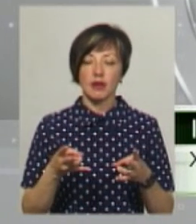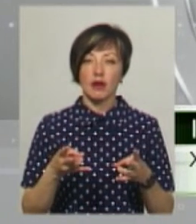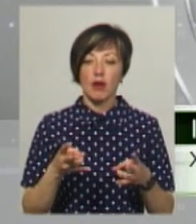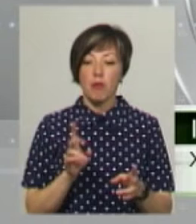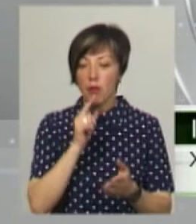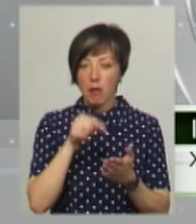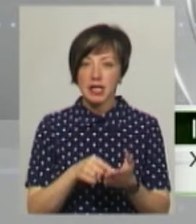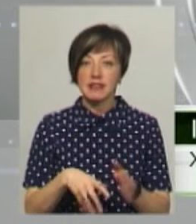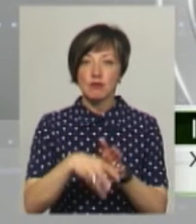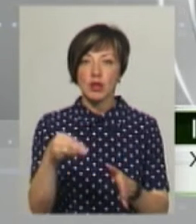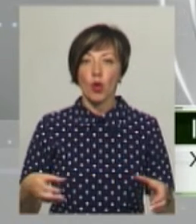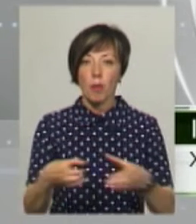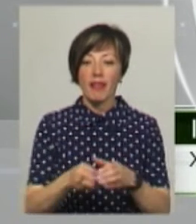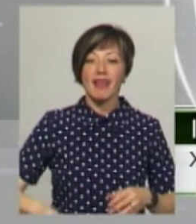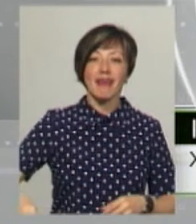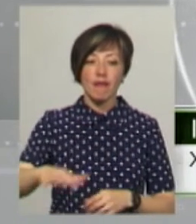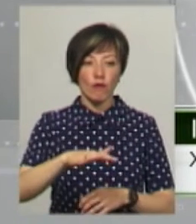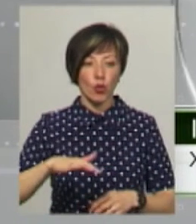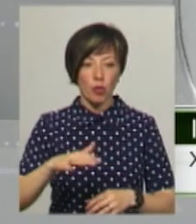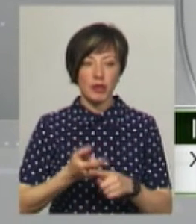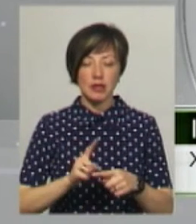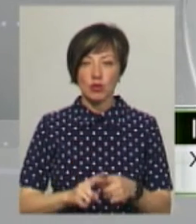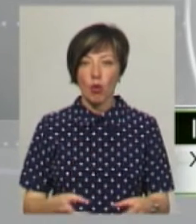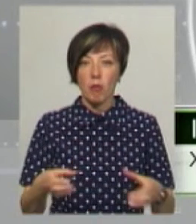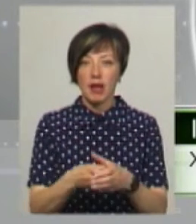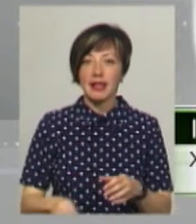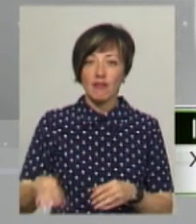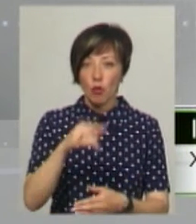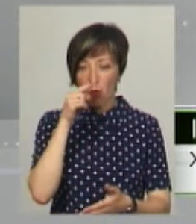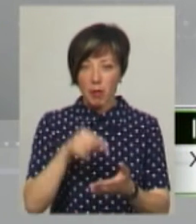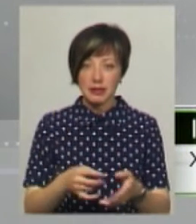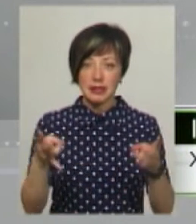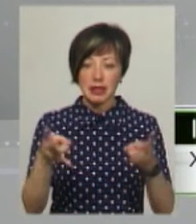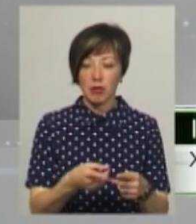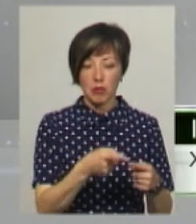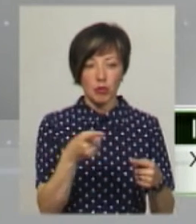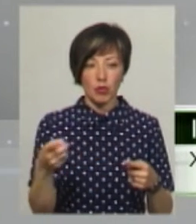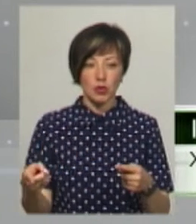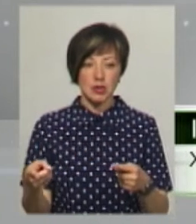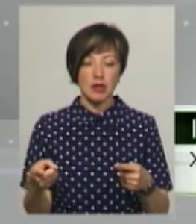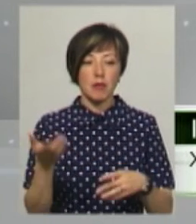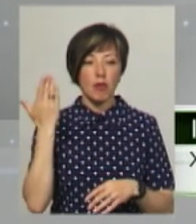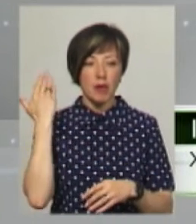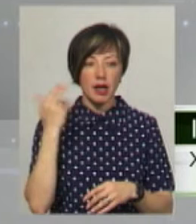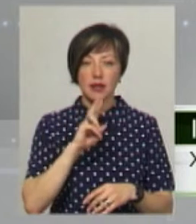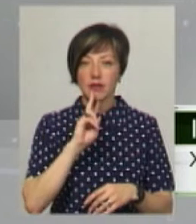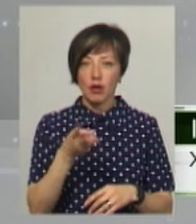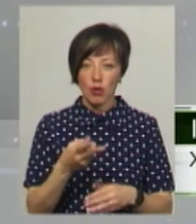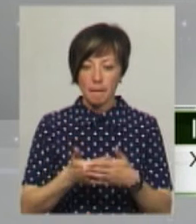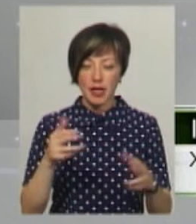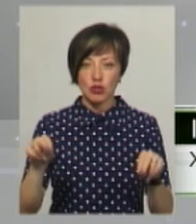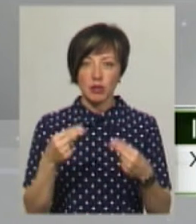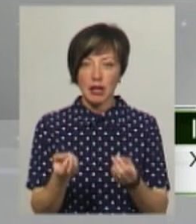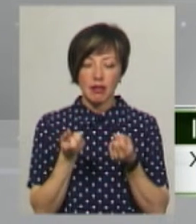збірну команду Європи. І цю збірну команду Європи, щоб попасти, треба напротязі попередніх 2 років перед